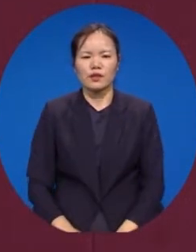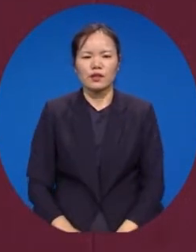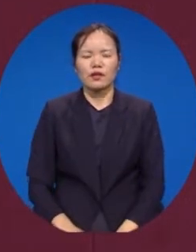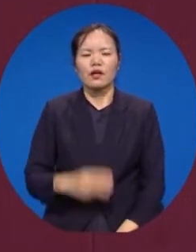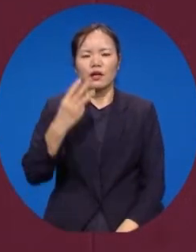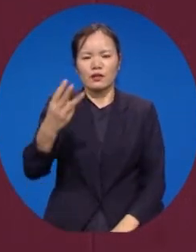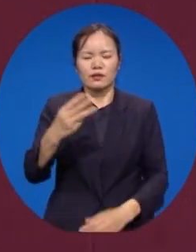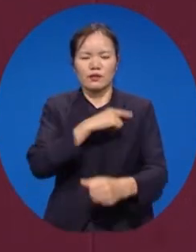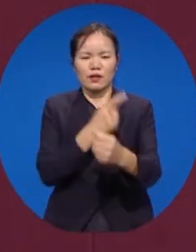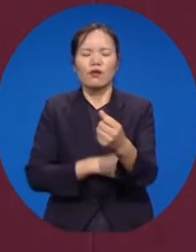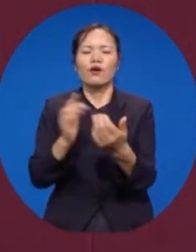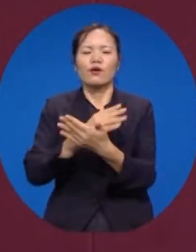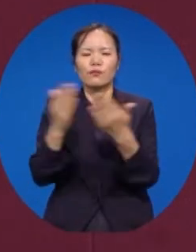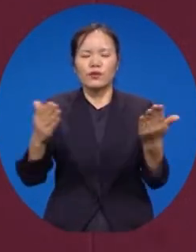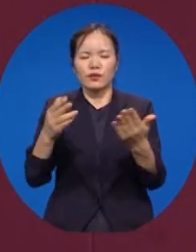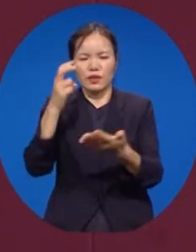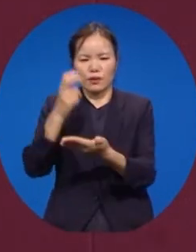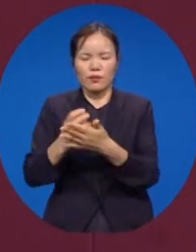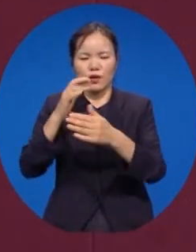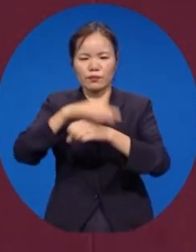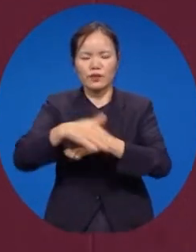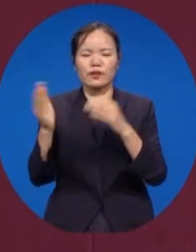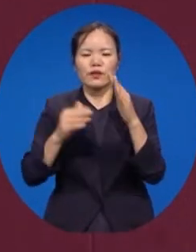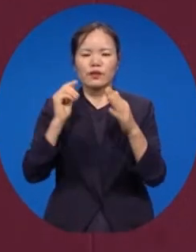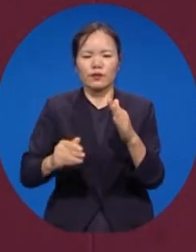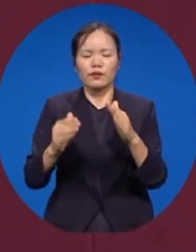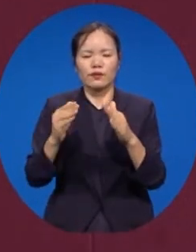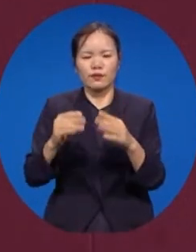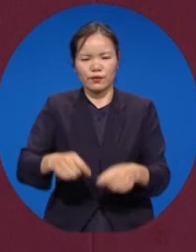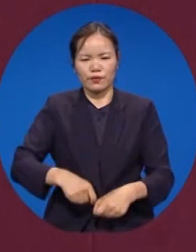삼권분립과 법치주의는 공정과 정의가 그 핵심